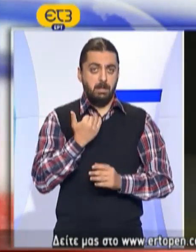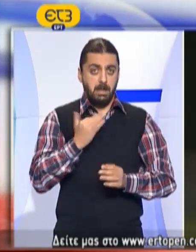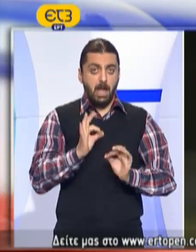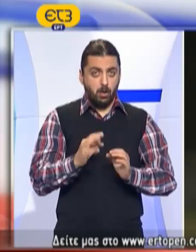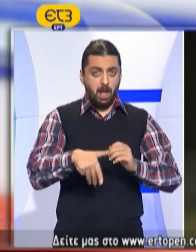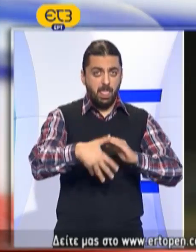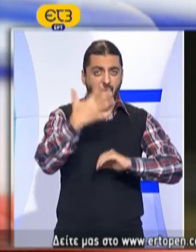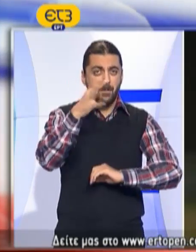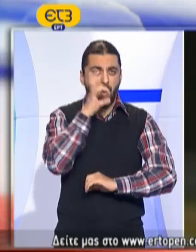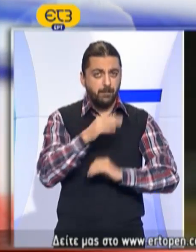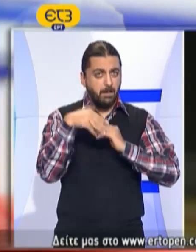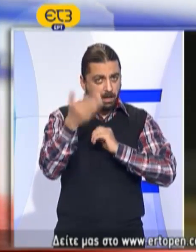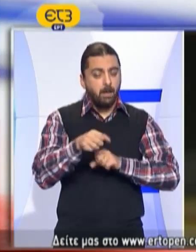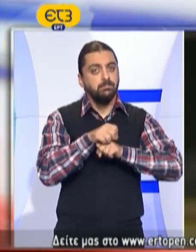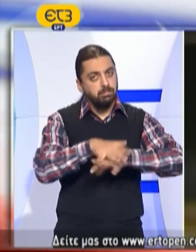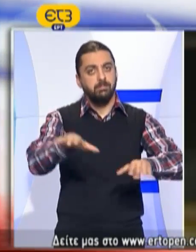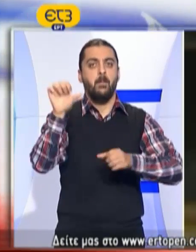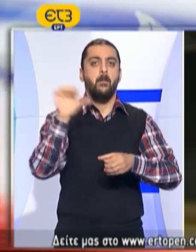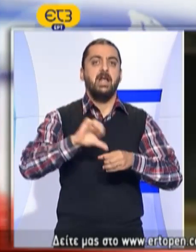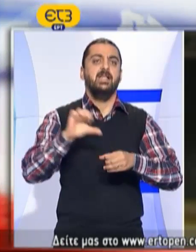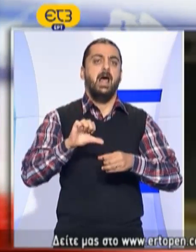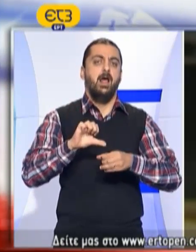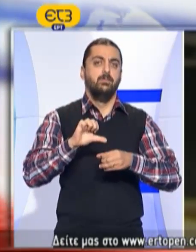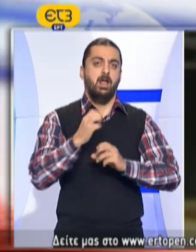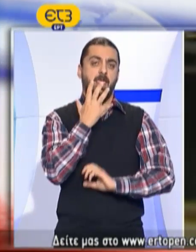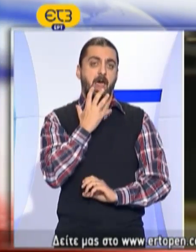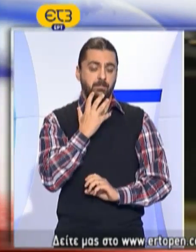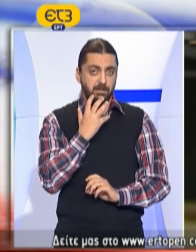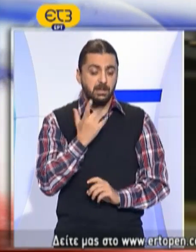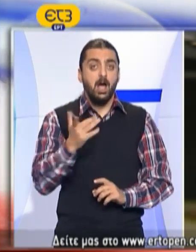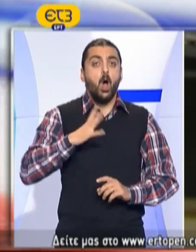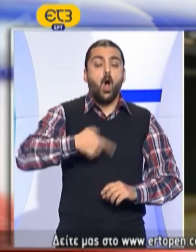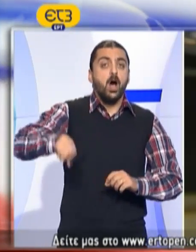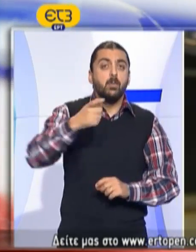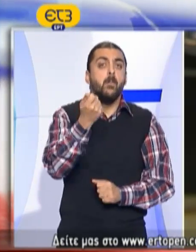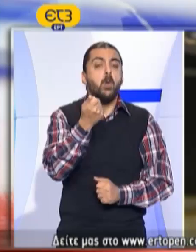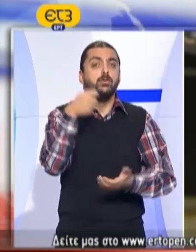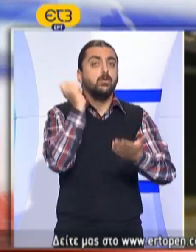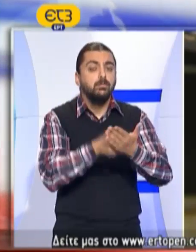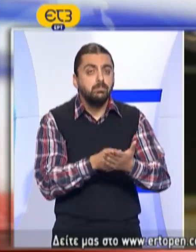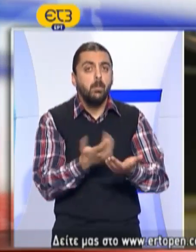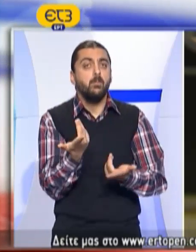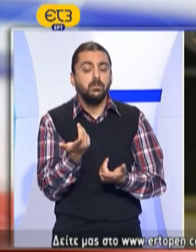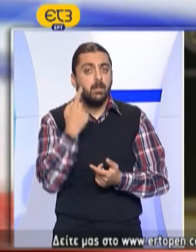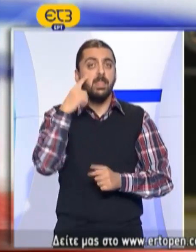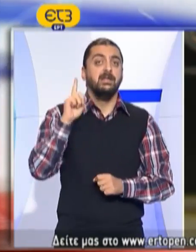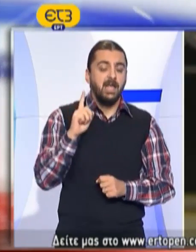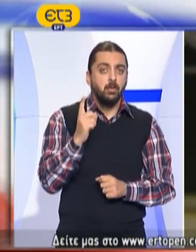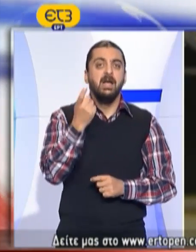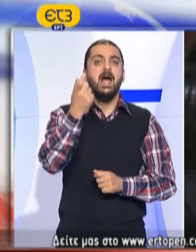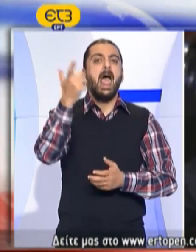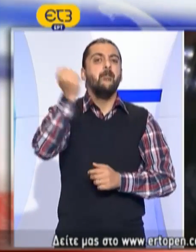15 Οκτωβρίου, της διάθεσης του πετρελαίου. Οι καταναλωτές δεν γνωρίζουν σε τι τιμή θα αγοράσουν, ποιοι θα πάρουν το επίδομα, πώς θα το πάρουν και πότε.